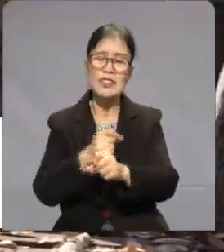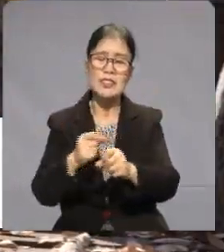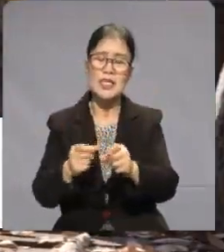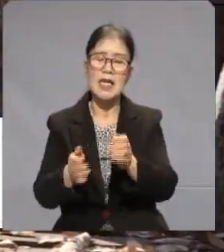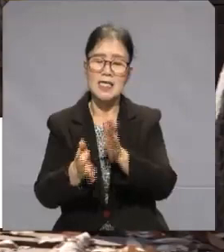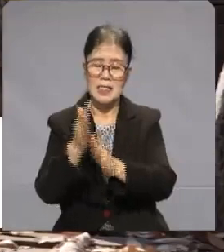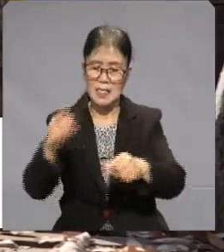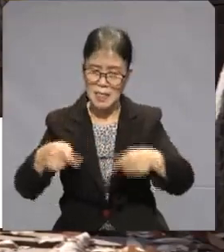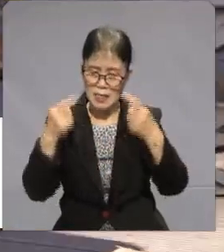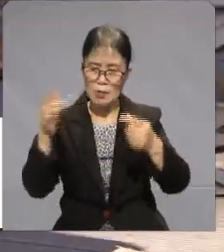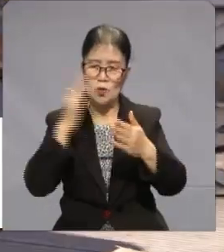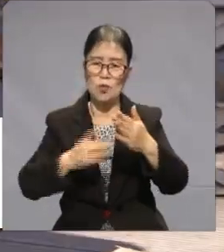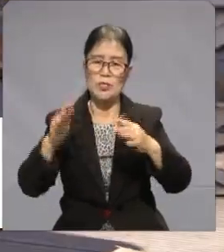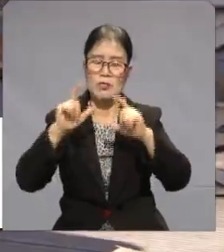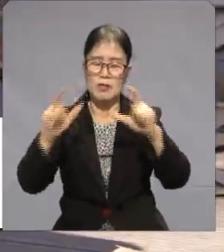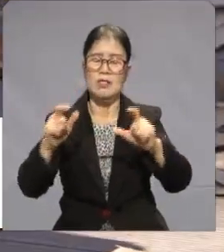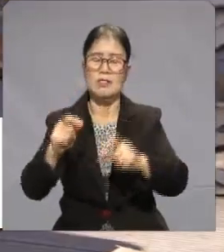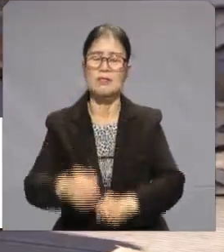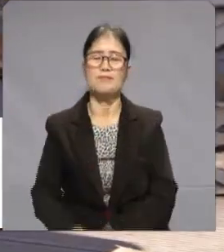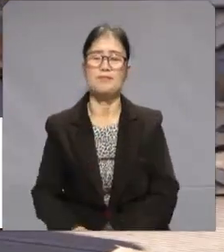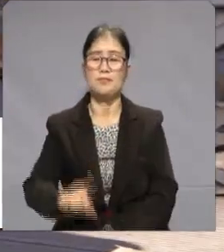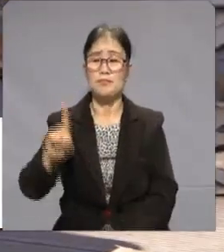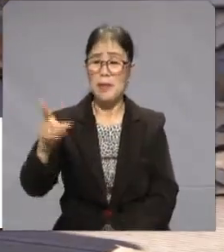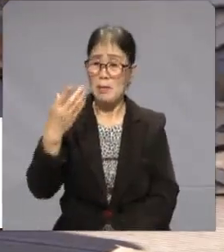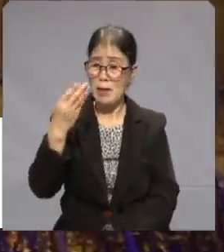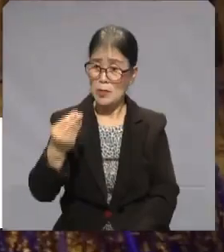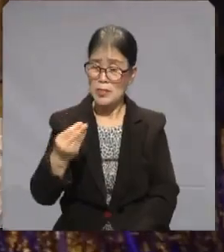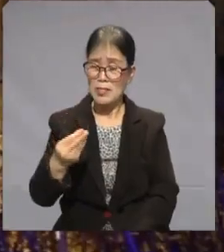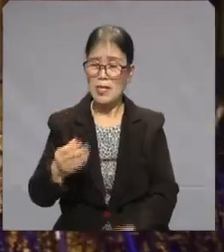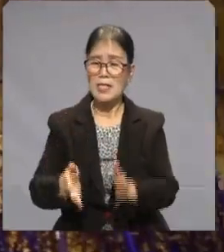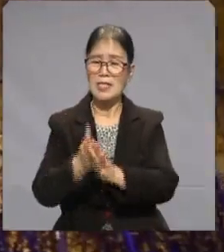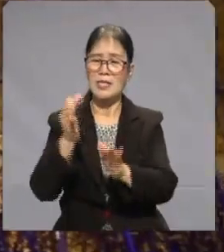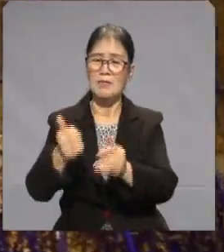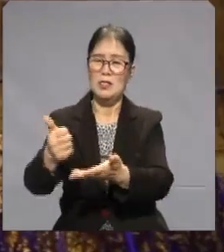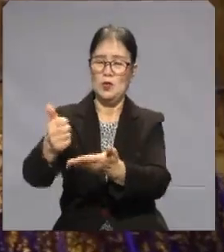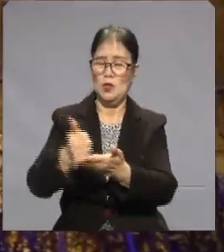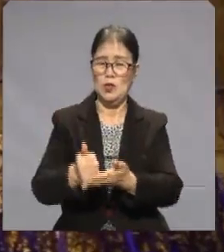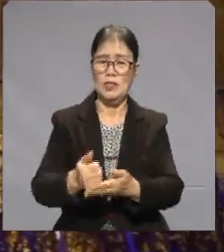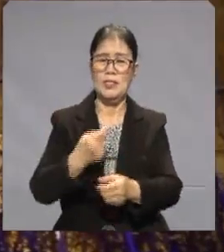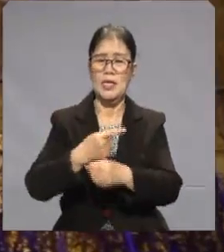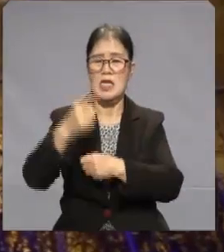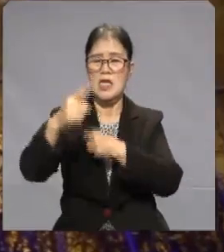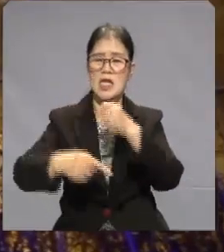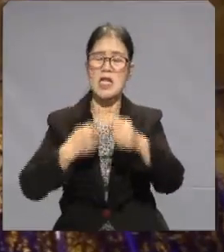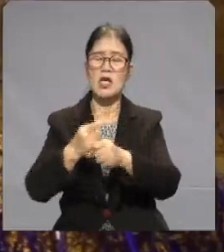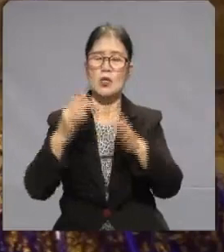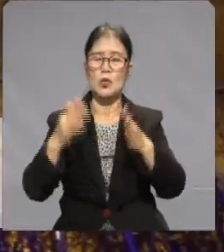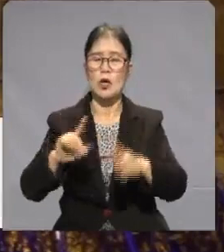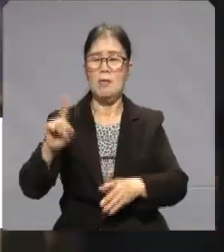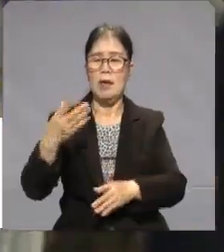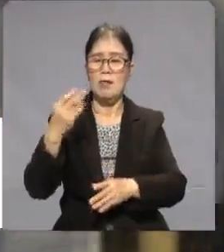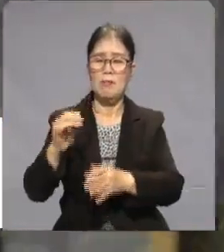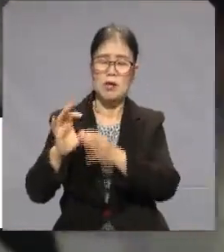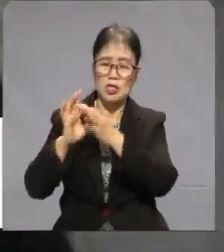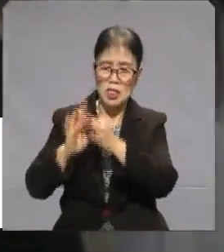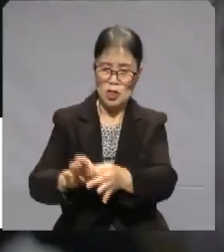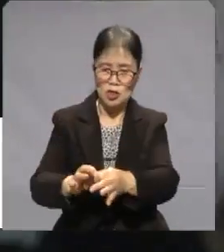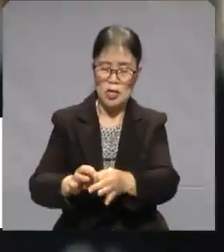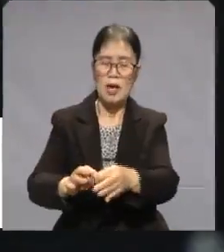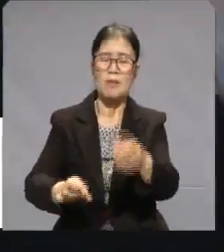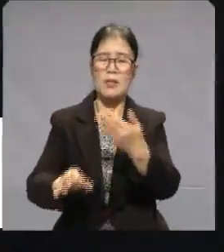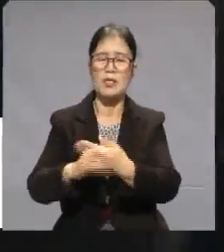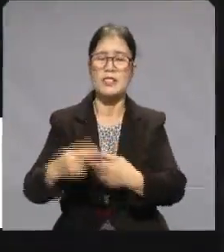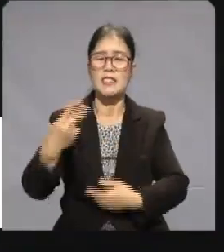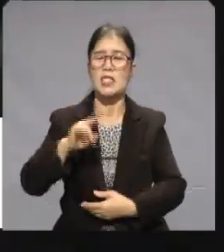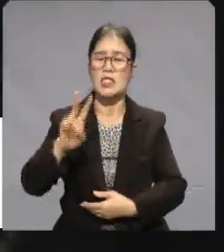공식화할 전망입니다. 100만 번째 시민도 초청합니다. 내년 1년 동안 인구 100만 명을 유지하면 오는 2025년